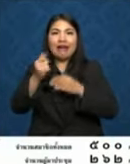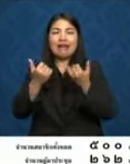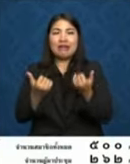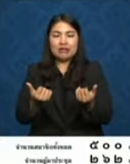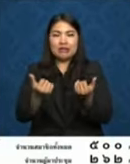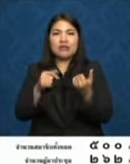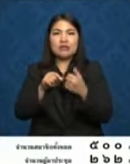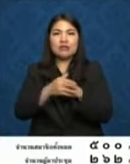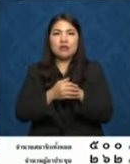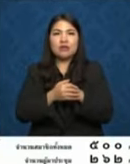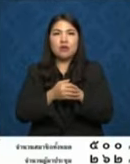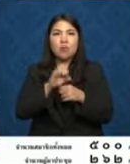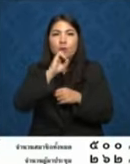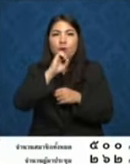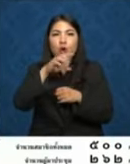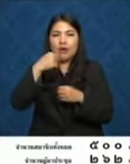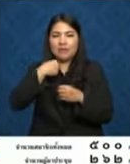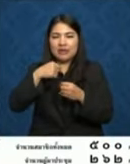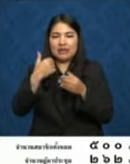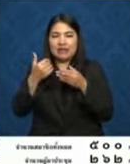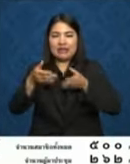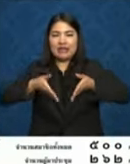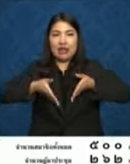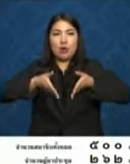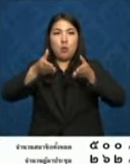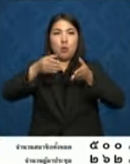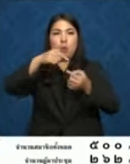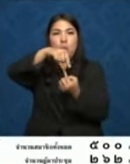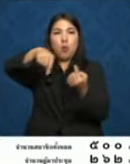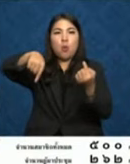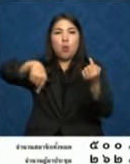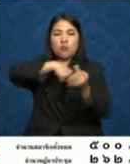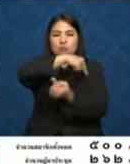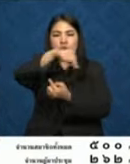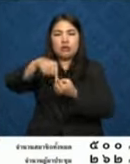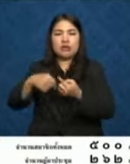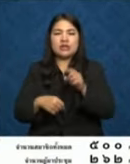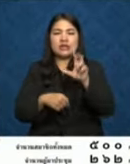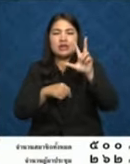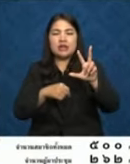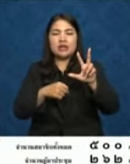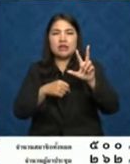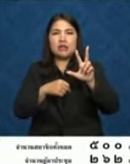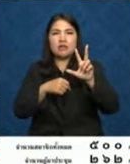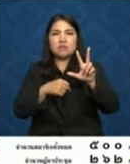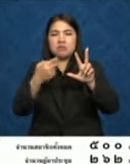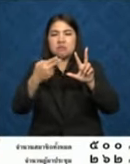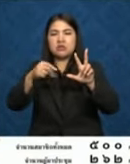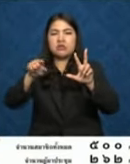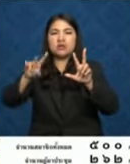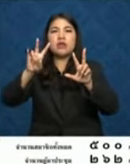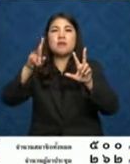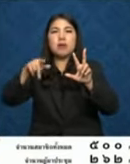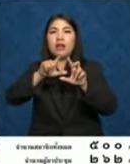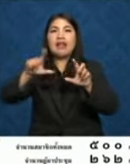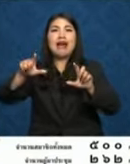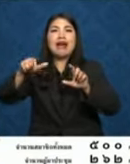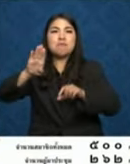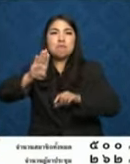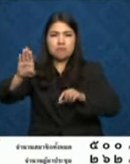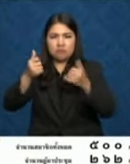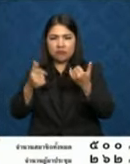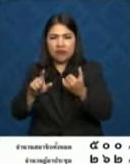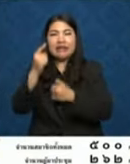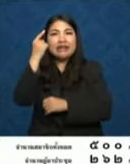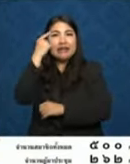นเรื่องเมืองรอบเมืองโดยใช้งบประมาณ 73,100 ล้านบาทแล้วก็มาบอกว่าปี66จะด